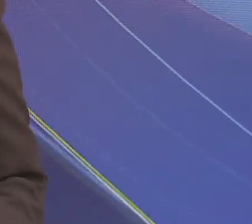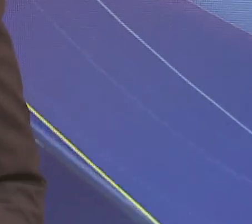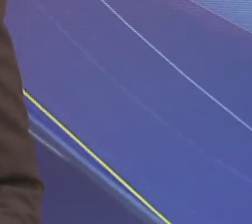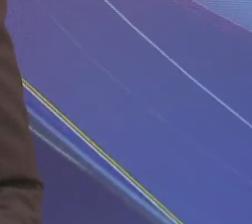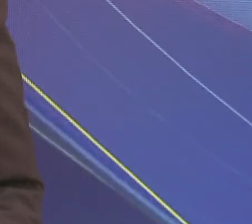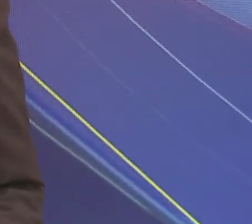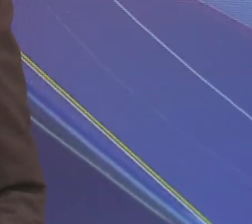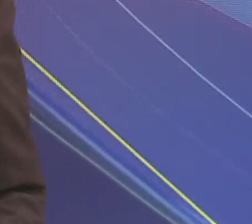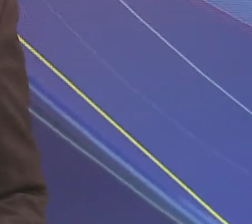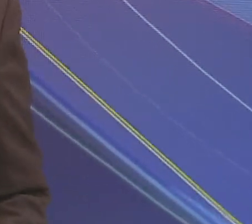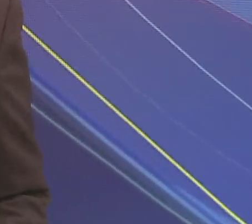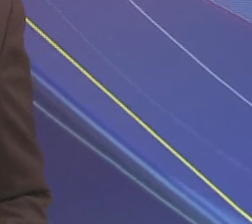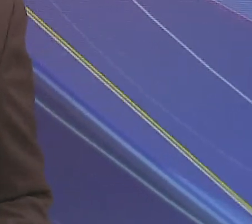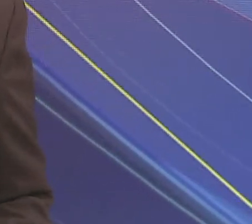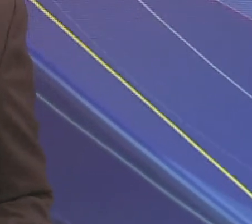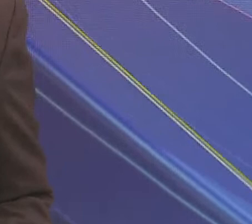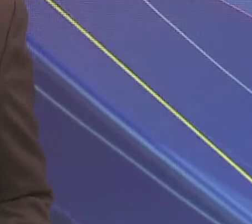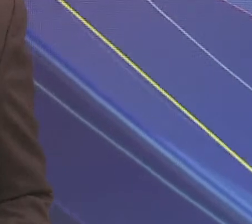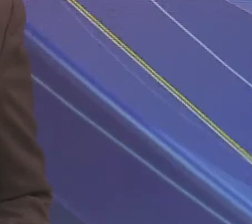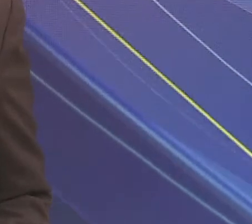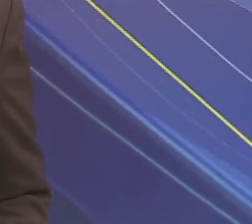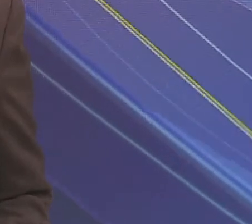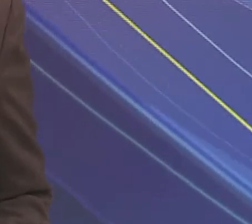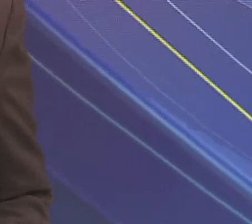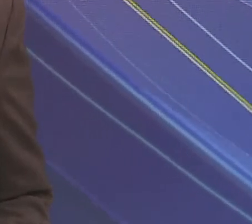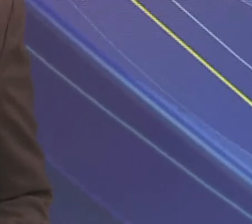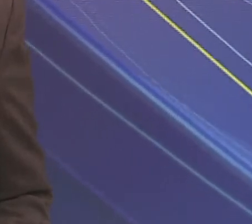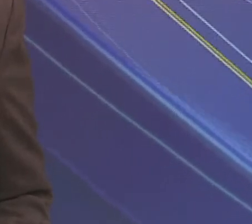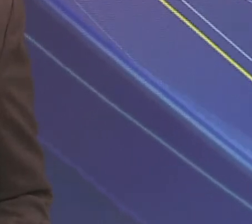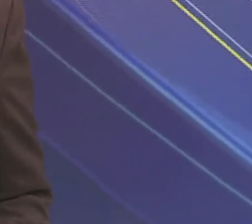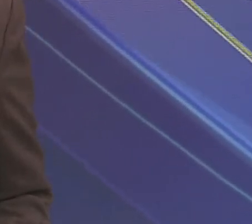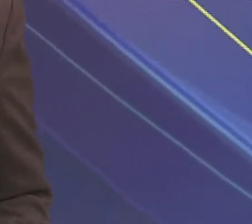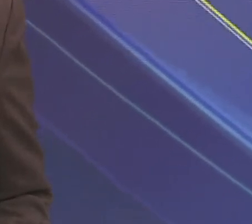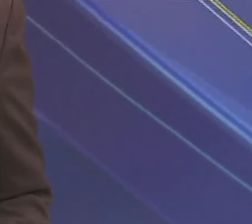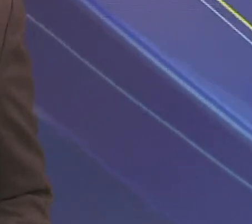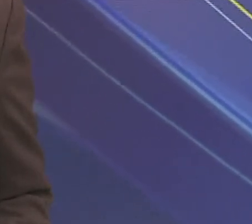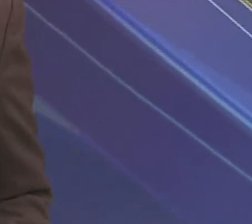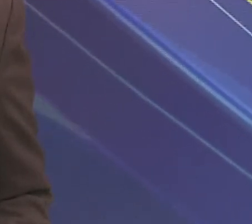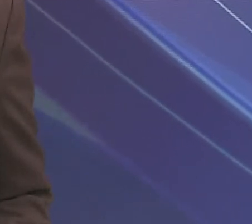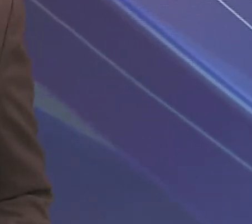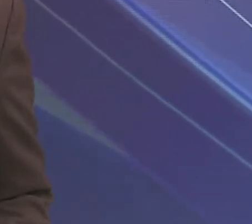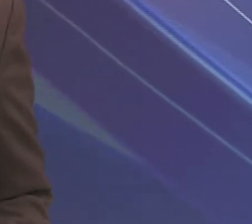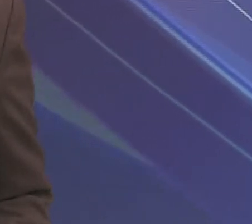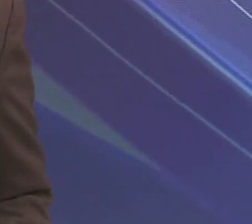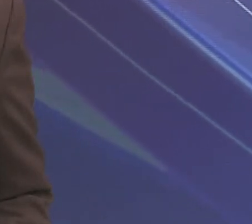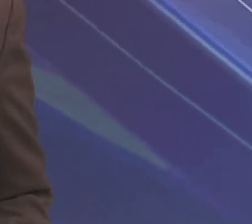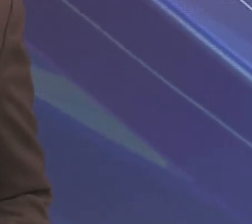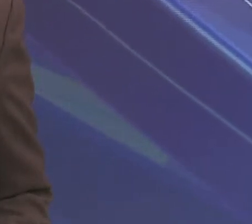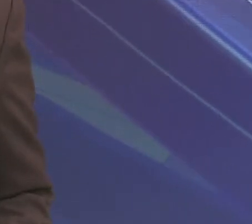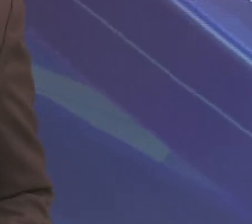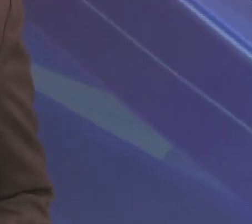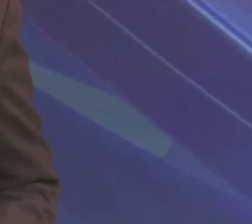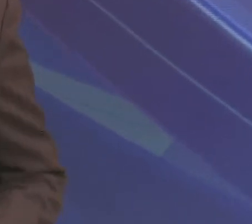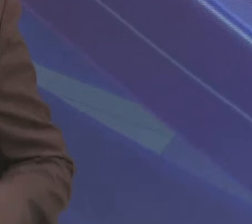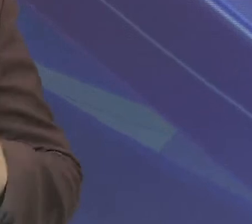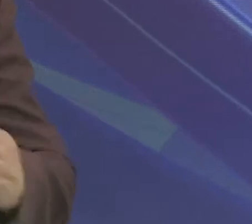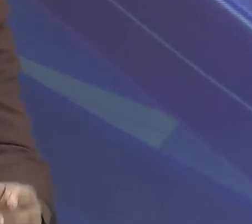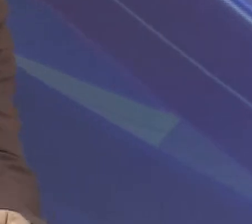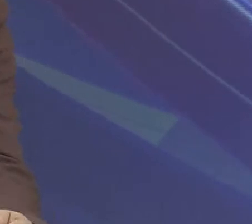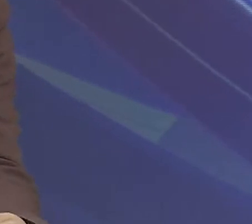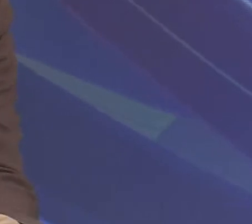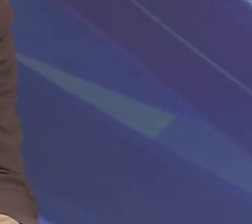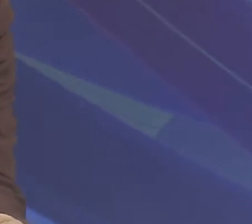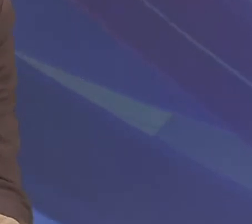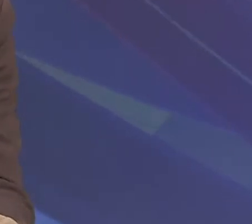नमस्कार डीडी न्यूज़ पर हिंदी समाचारों में आप सभी का स्वागत है इस समय हम आपको सीधे लिए चलते हैं कैबिनेट